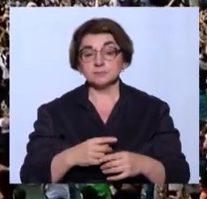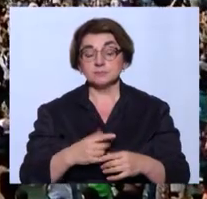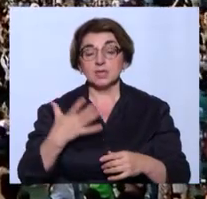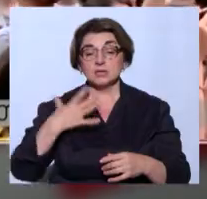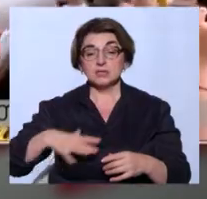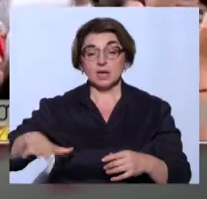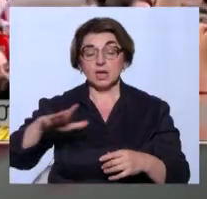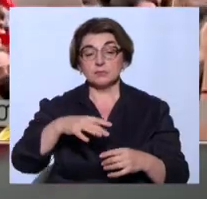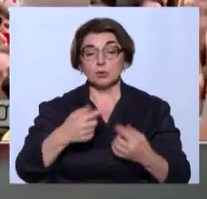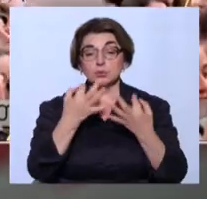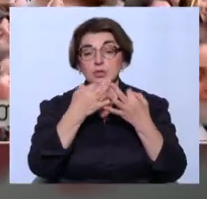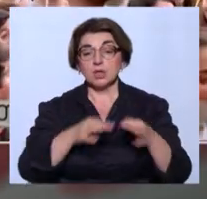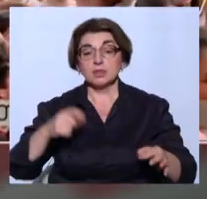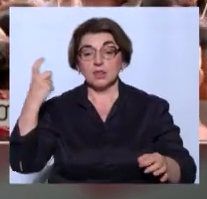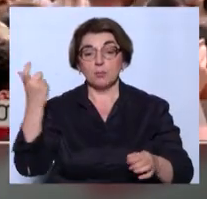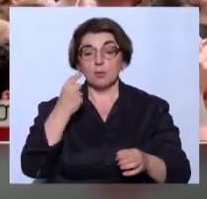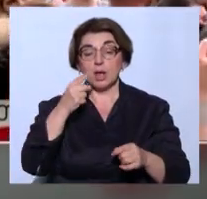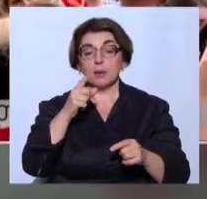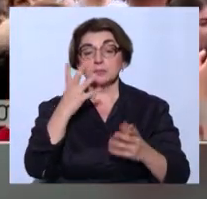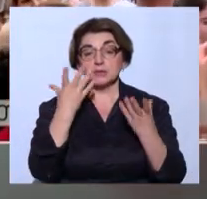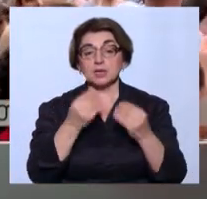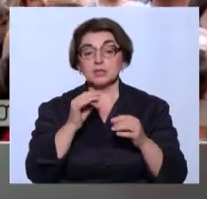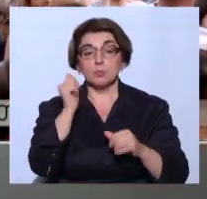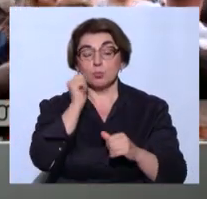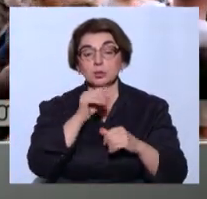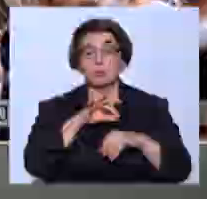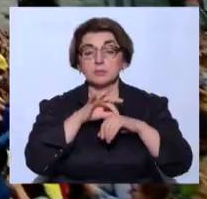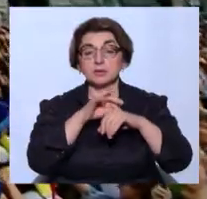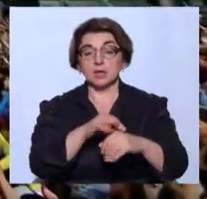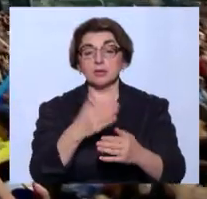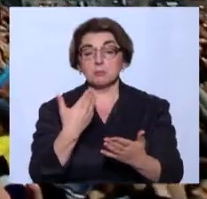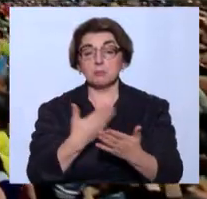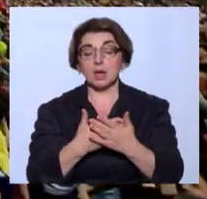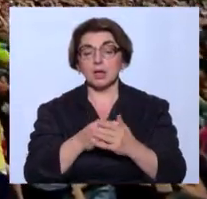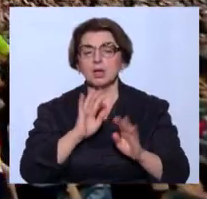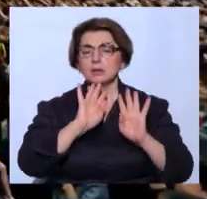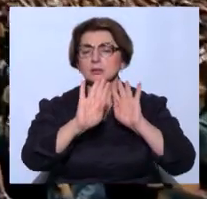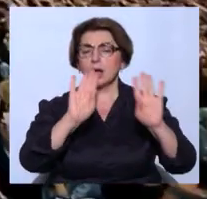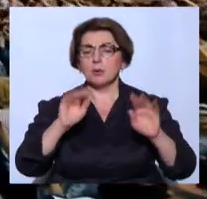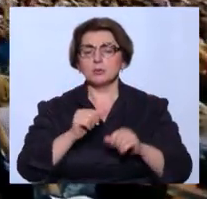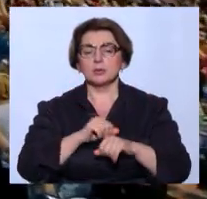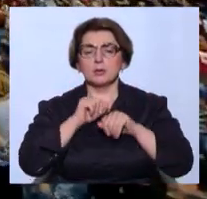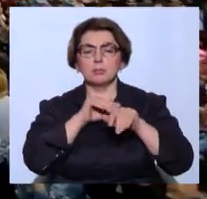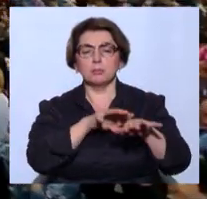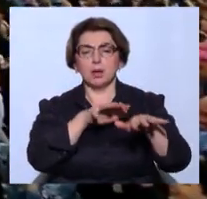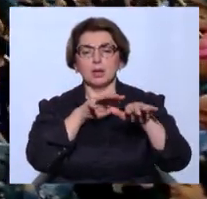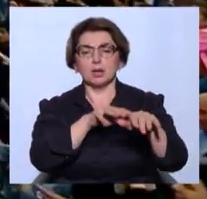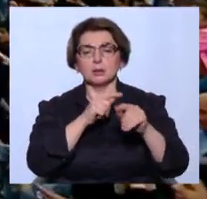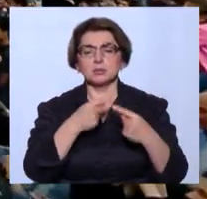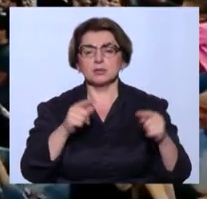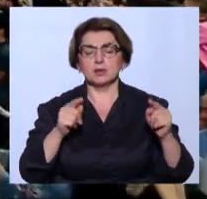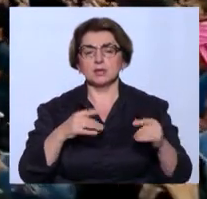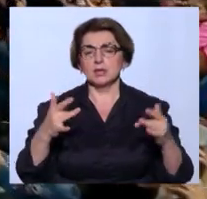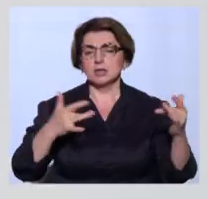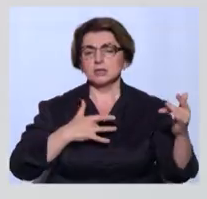კიდევაც იმ ღონისძიებებზე, რომელიც ამ დღის აღსანიშნავად იმართება ხოლმე, მაგალითად გამოფენები, აღლუმები, სხვადასხვა